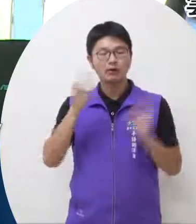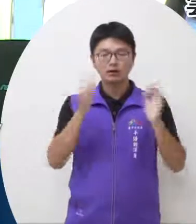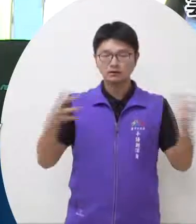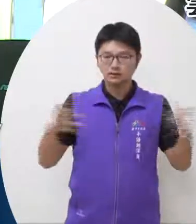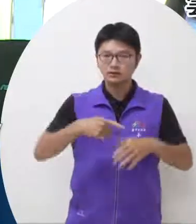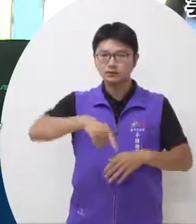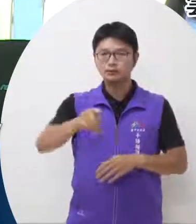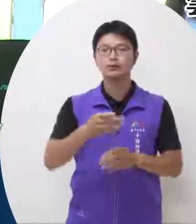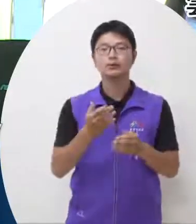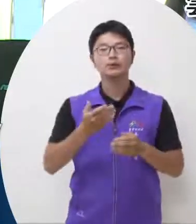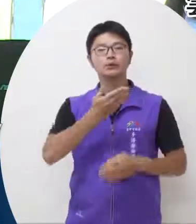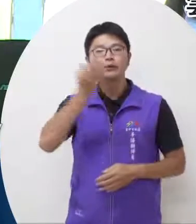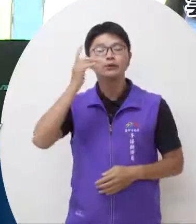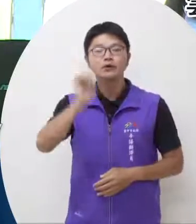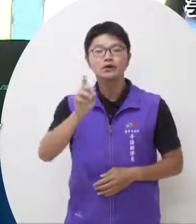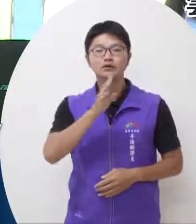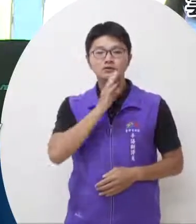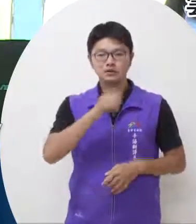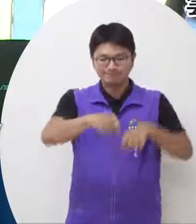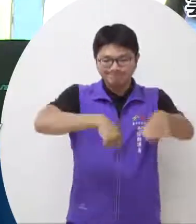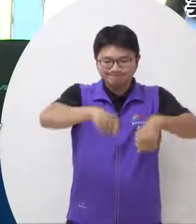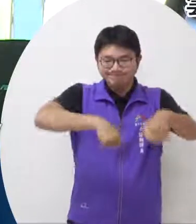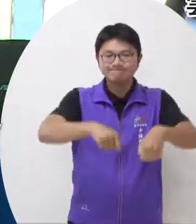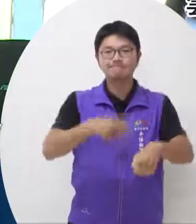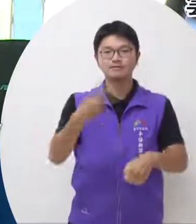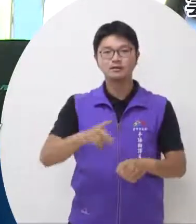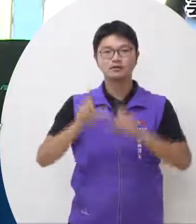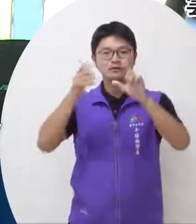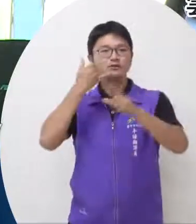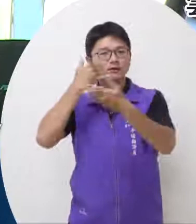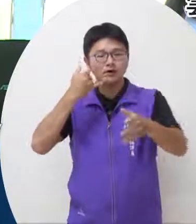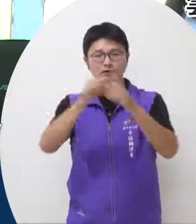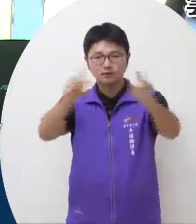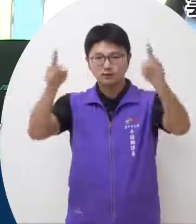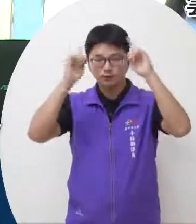法子西自行车道啊、莲子溪桥、那东海大学啊。